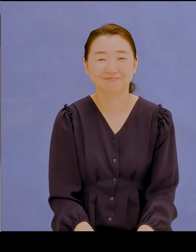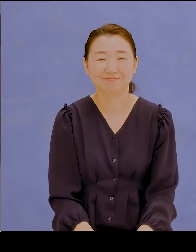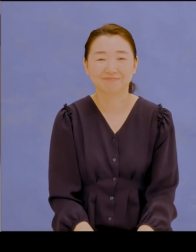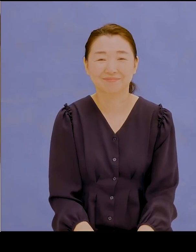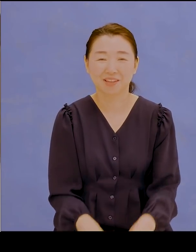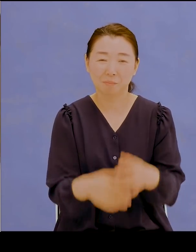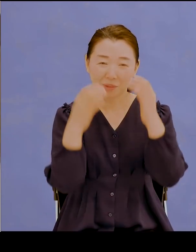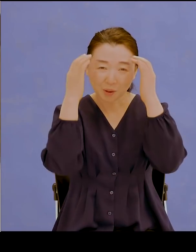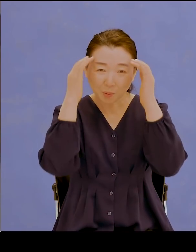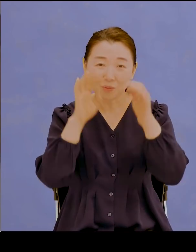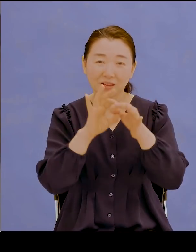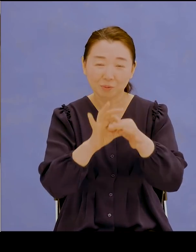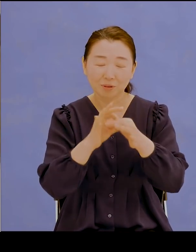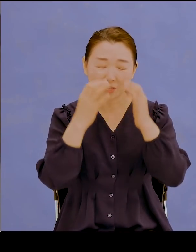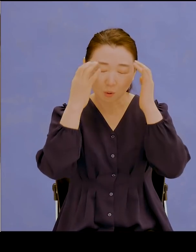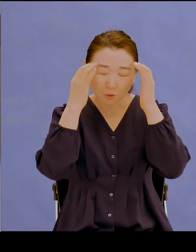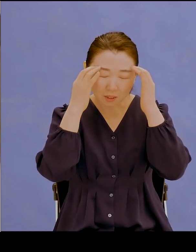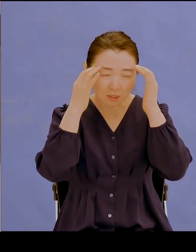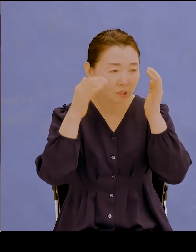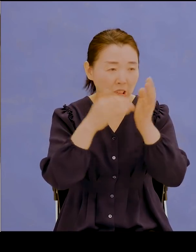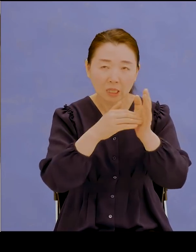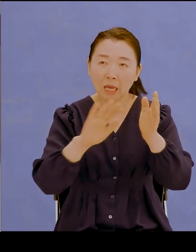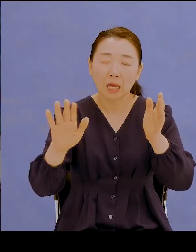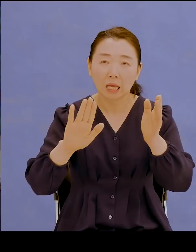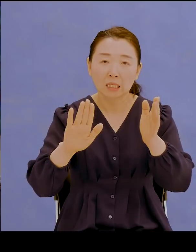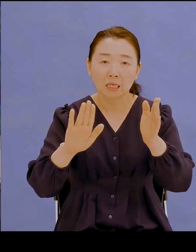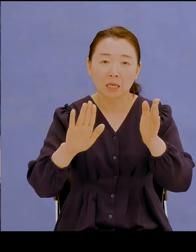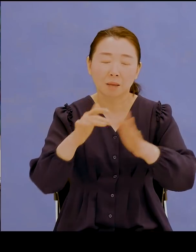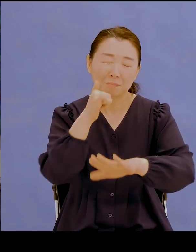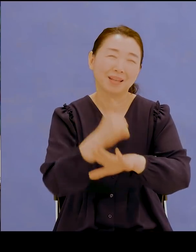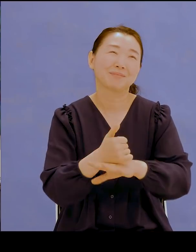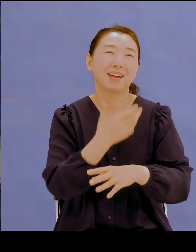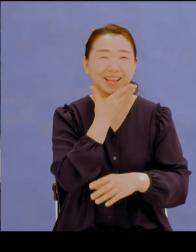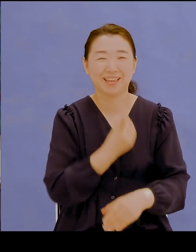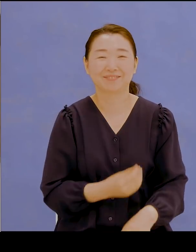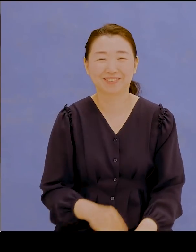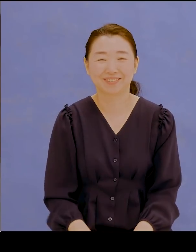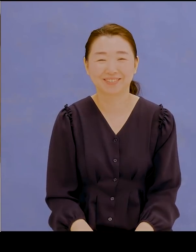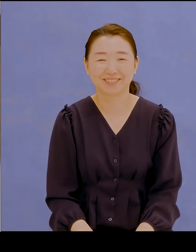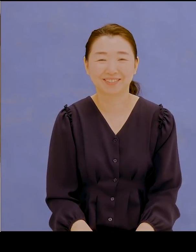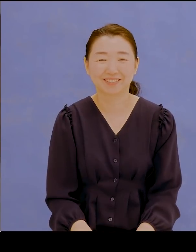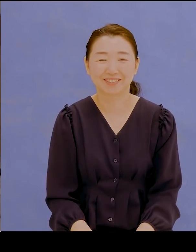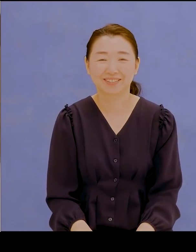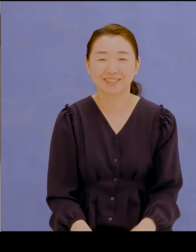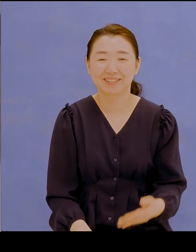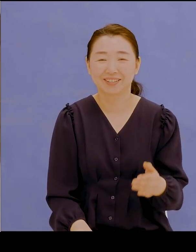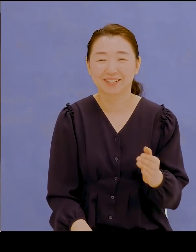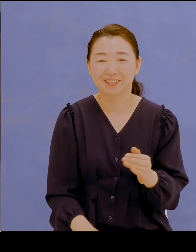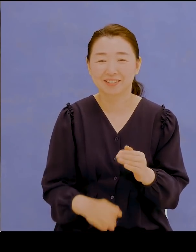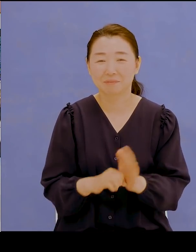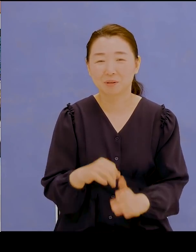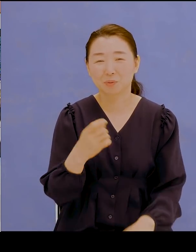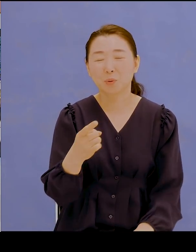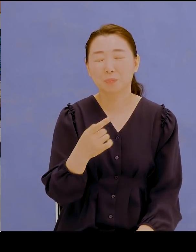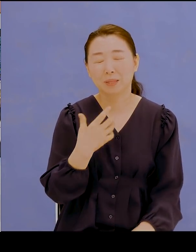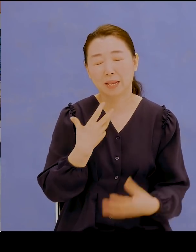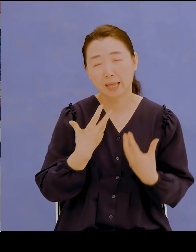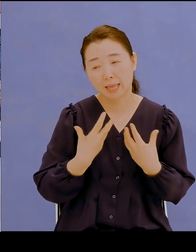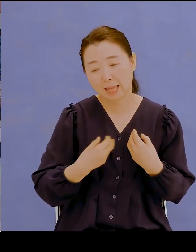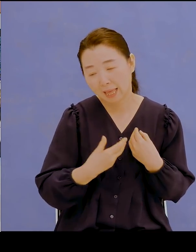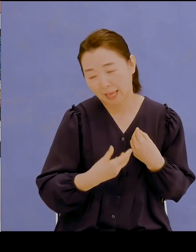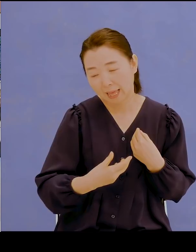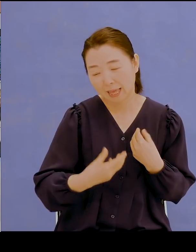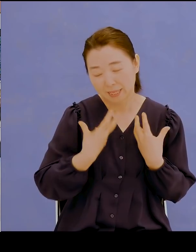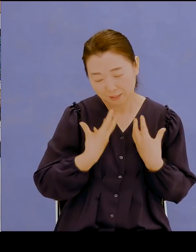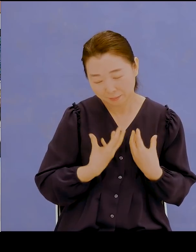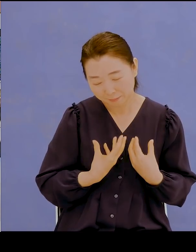네네네. 그러니까 고난을 통해서 근데 고난이 고난으로 안 끝나잖아요. 우리는 끝은 네. 해피엔딩이잖아요. 그럼요. 그러니까 조금 나락으로 조금 아니 안 이렇게